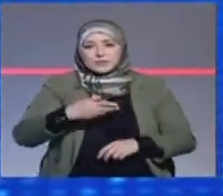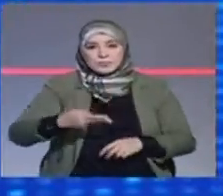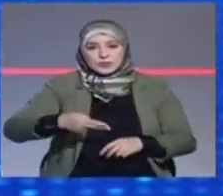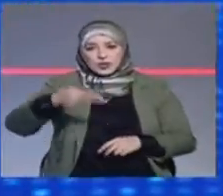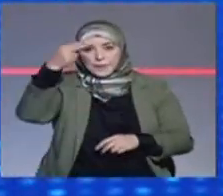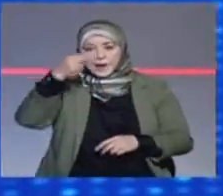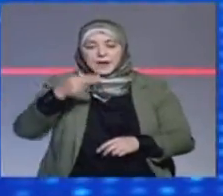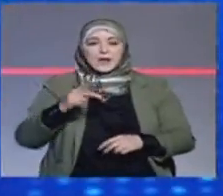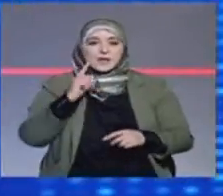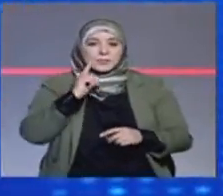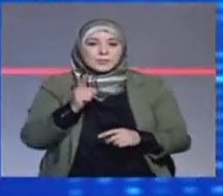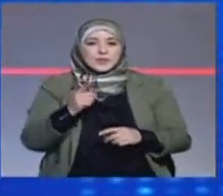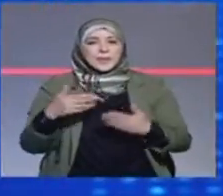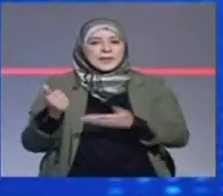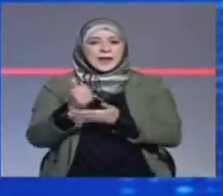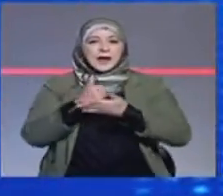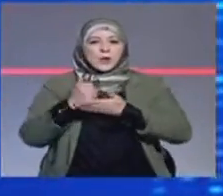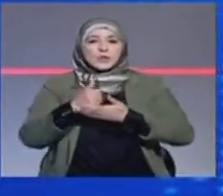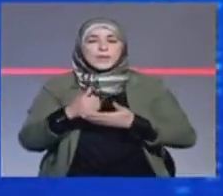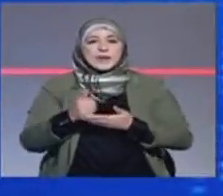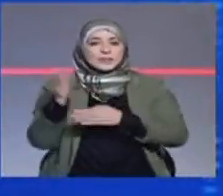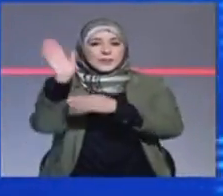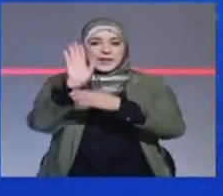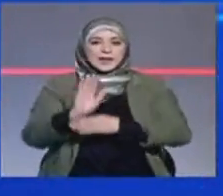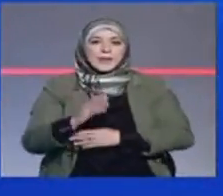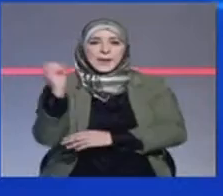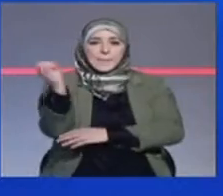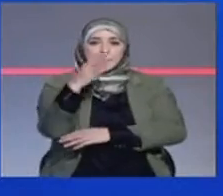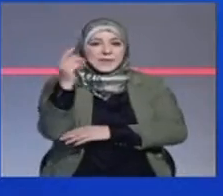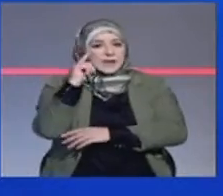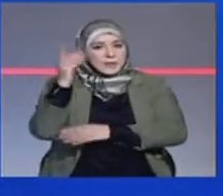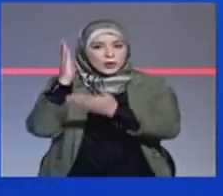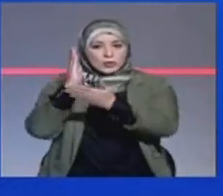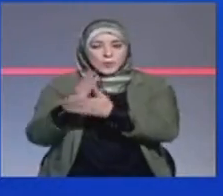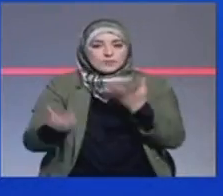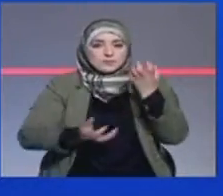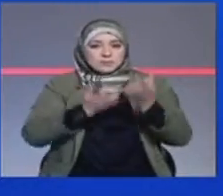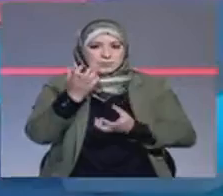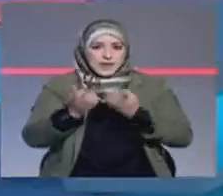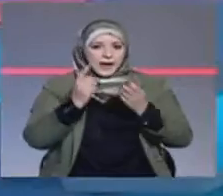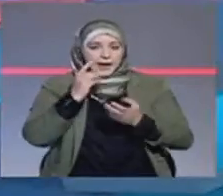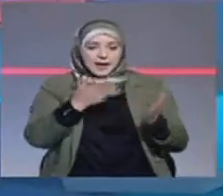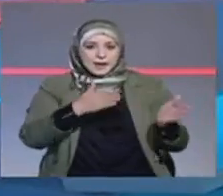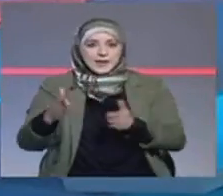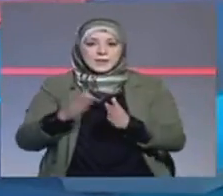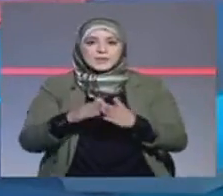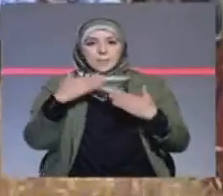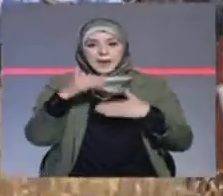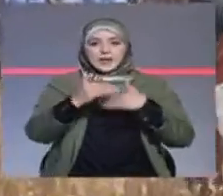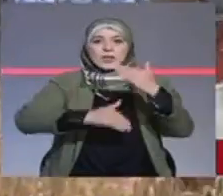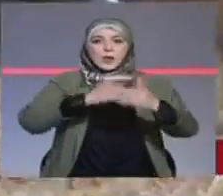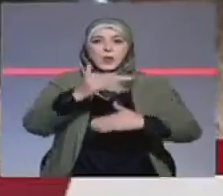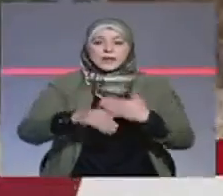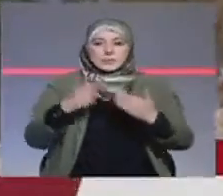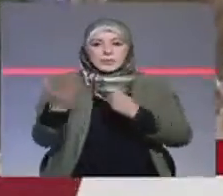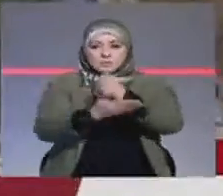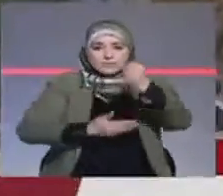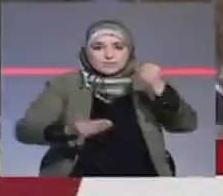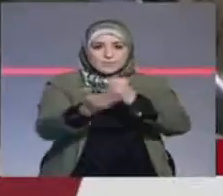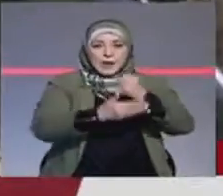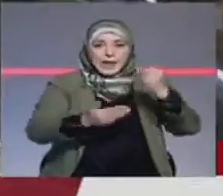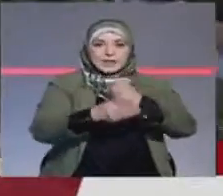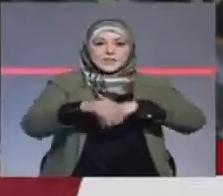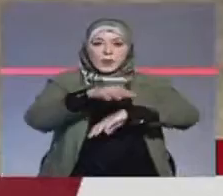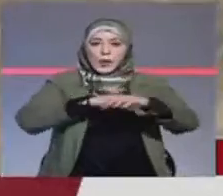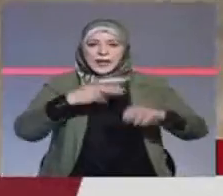مع الحماية المدنية بمجهودات كبيرة للتوقي من الحرائق. مع تواصل موسم الحصاد في